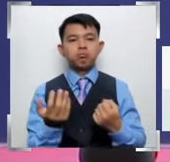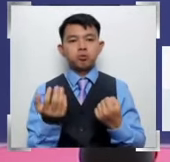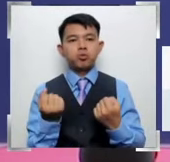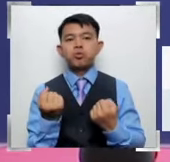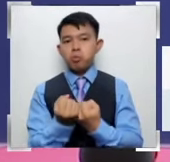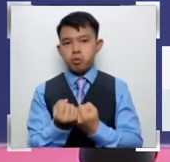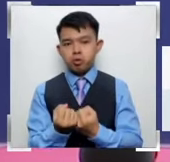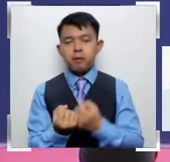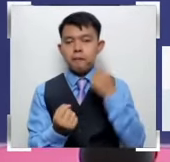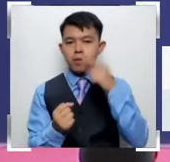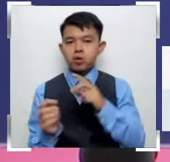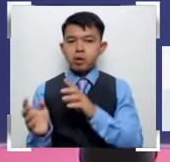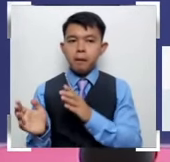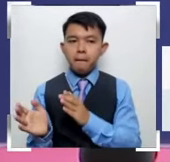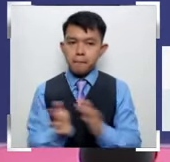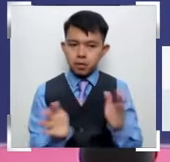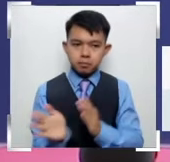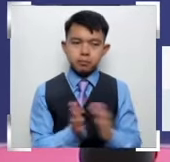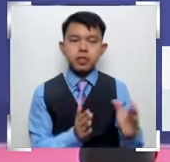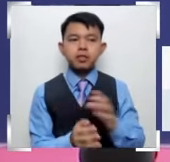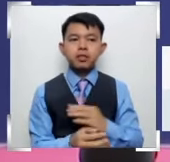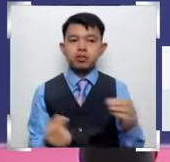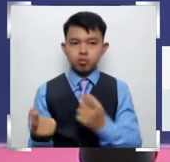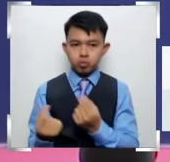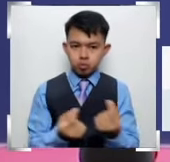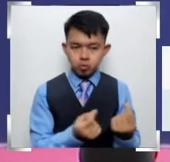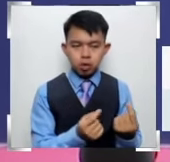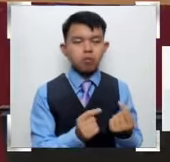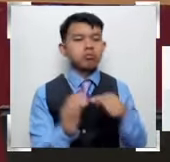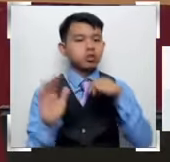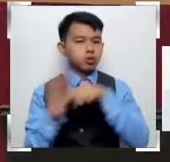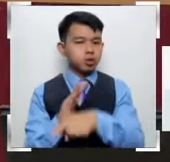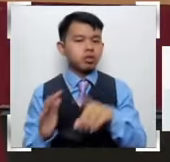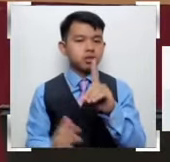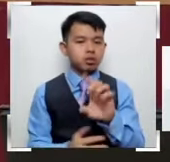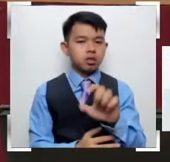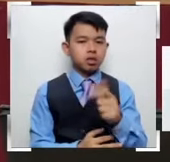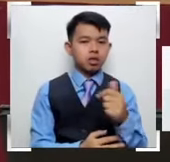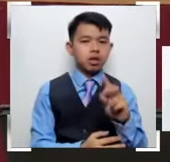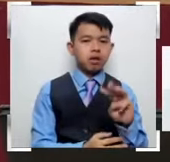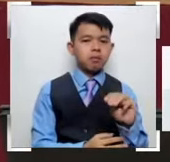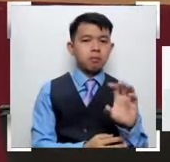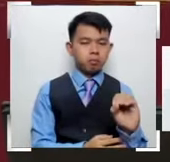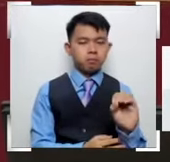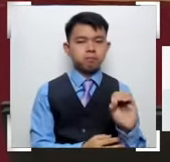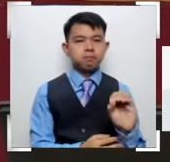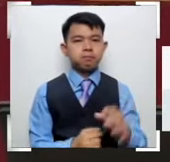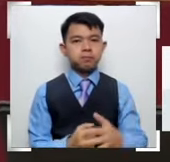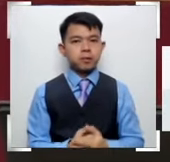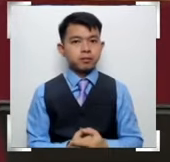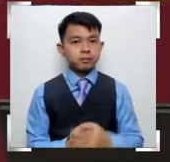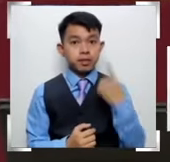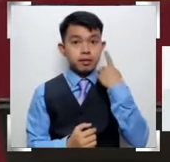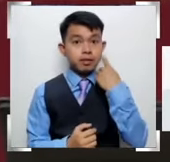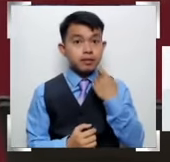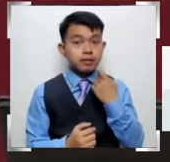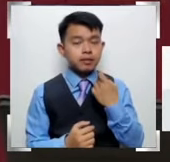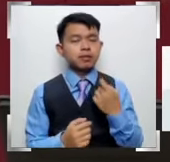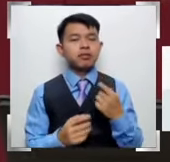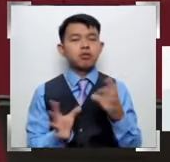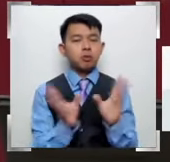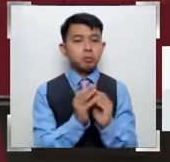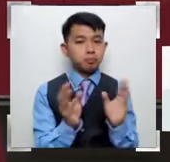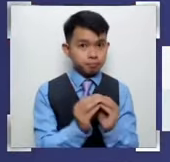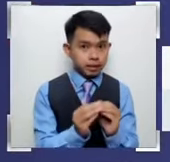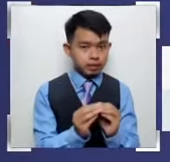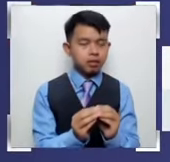execution of the assassination plot against Governor Degamo. At sa press conference kanina ng Special Task Force Degamo,